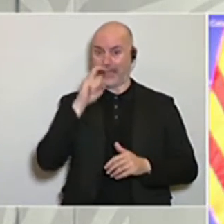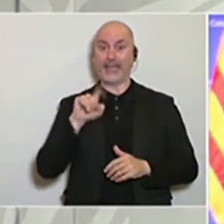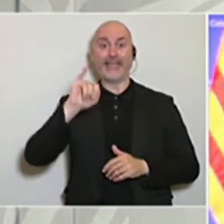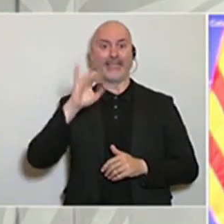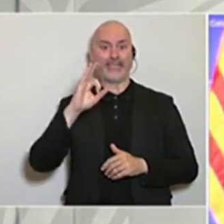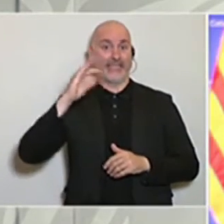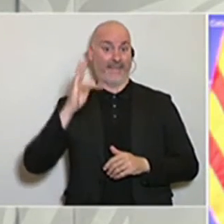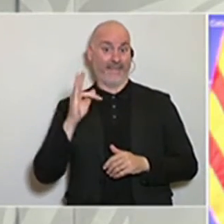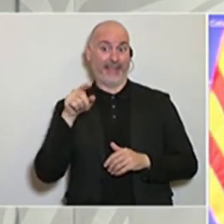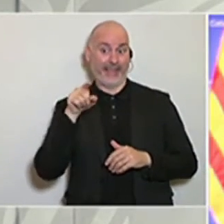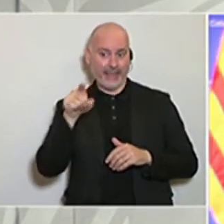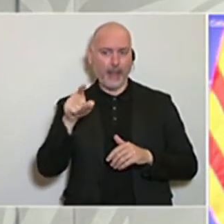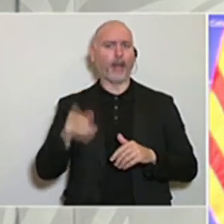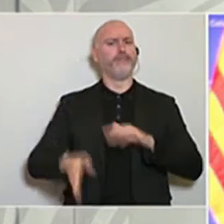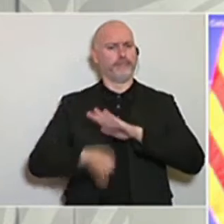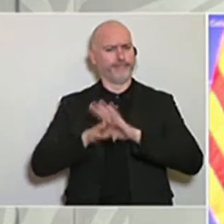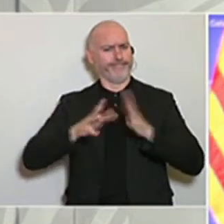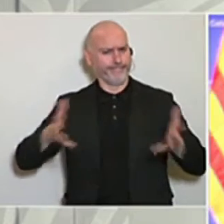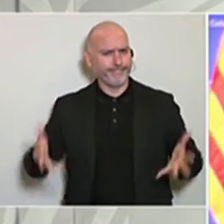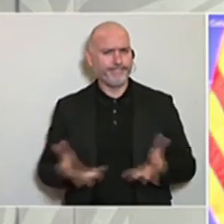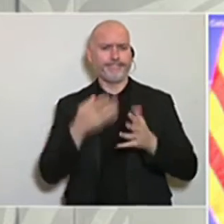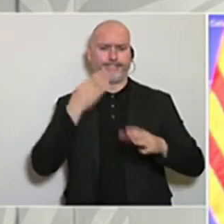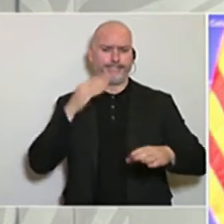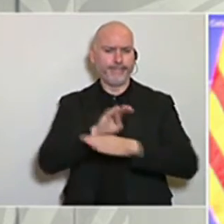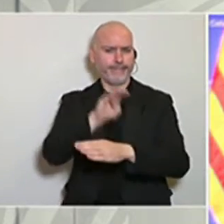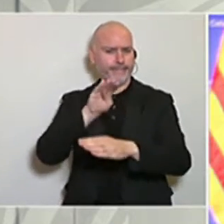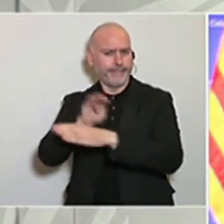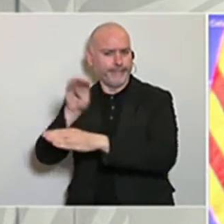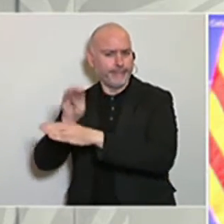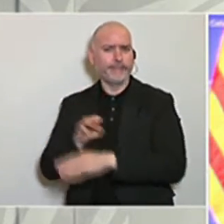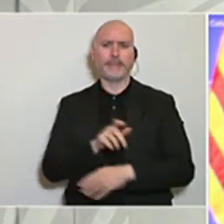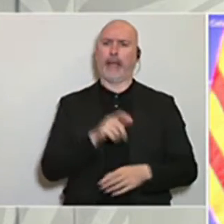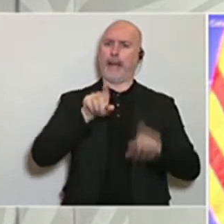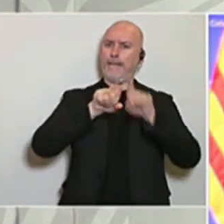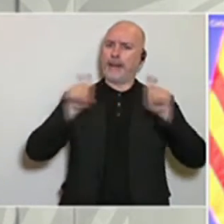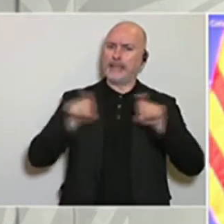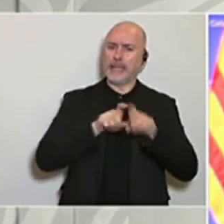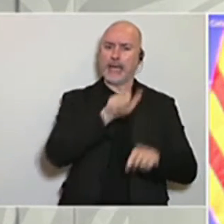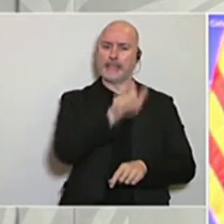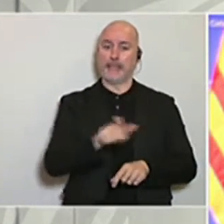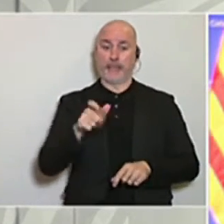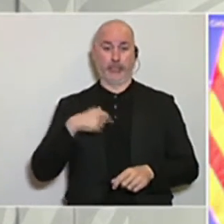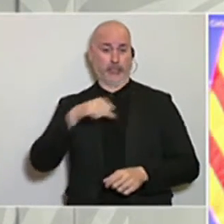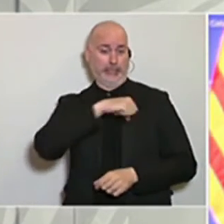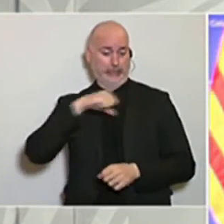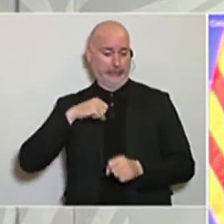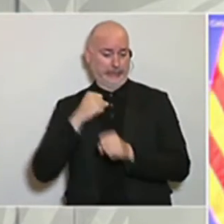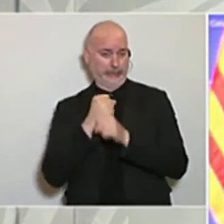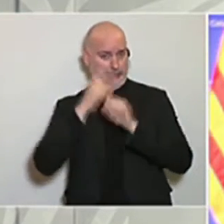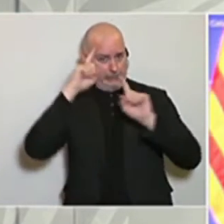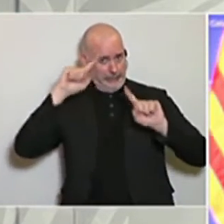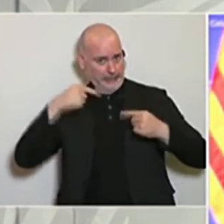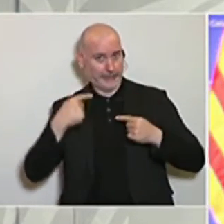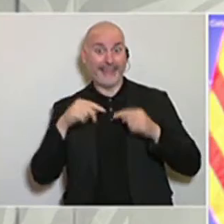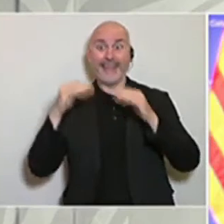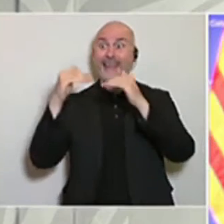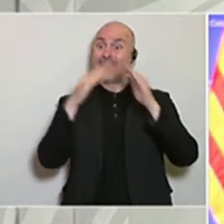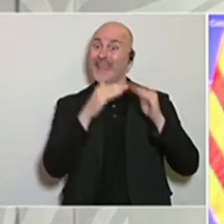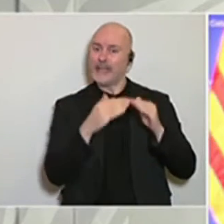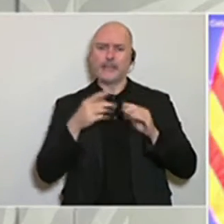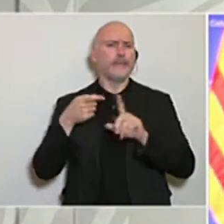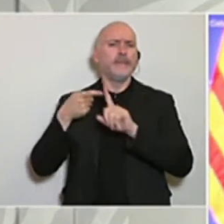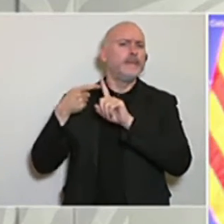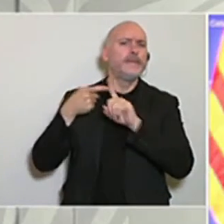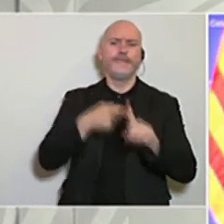ha continuat impulsant el finançament d'empreses, de persones emprenedores i d'entitats amb l'objectiu de contribuir al